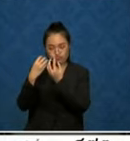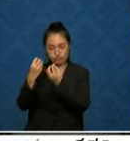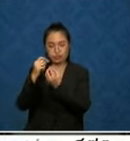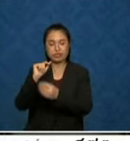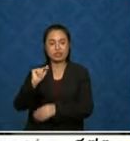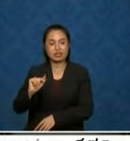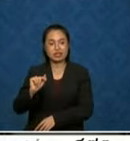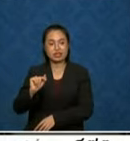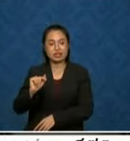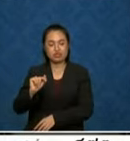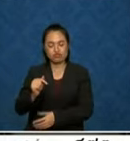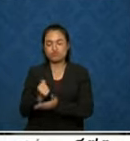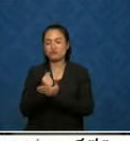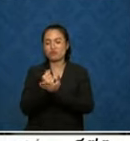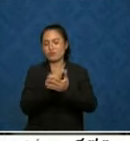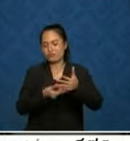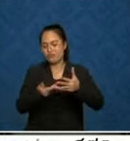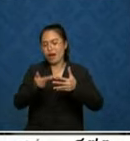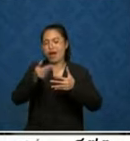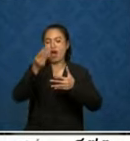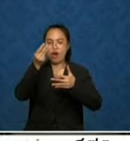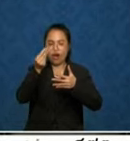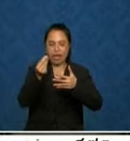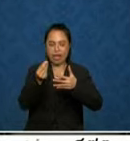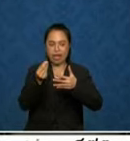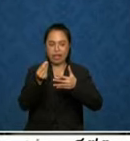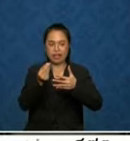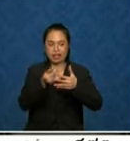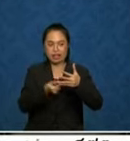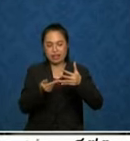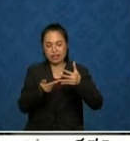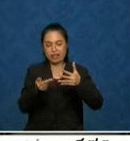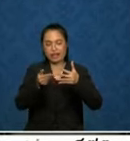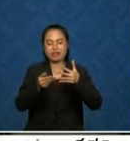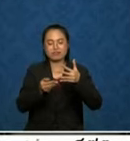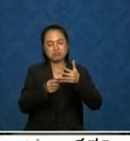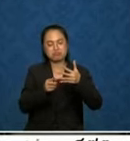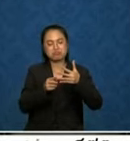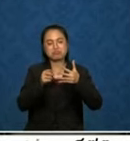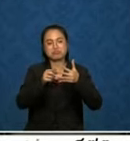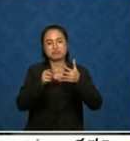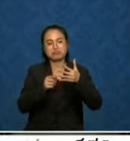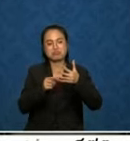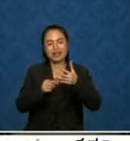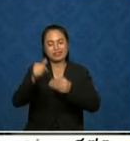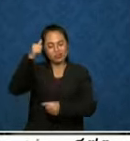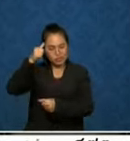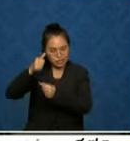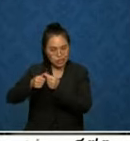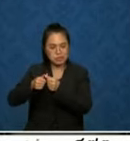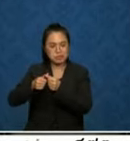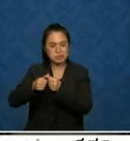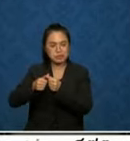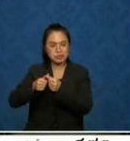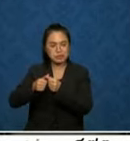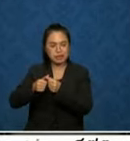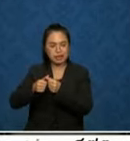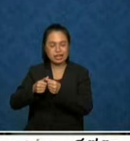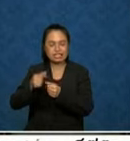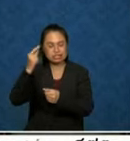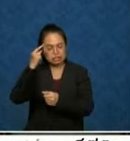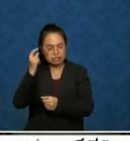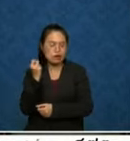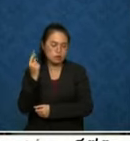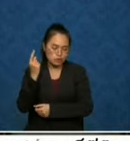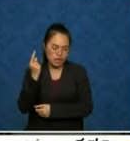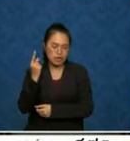เรามาถึงได้ขั้นไหนซึ่งคำตอบก็คือนำมาได้ถึงแค่ขั้นต้นก็คือในเรื่องของการจดจำและเรื่องของการทำความเข้าใ